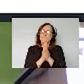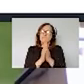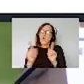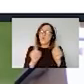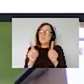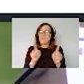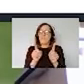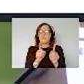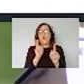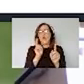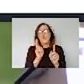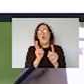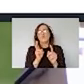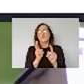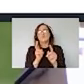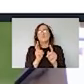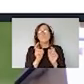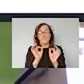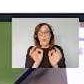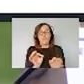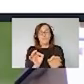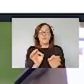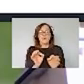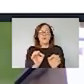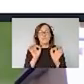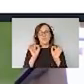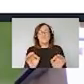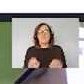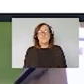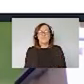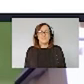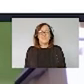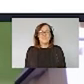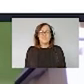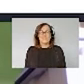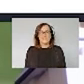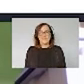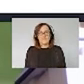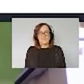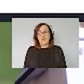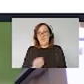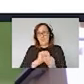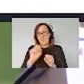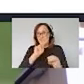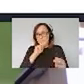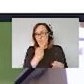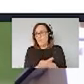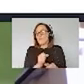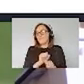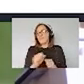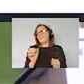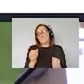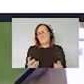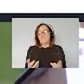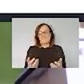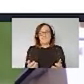że na przykład ktoś dobrze jest, dziękuję Pani Agnieszko, że dobrze jest odpowiedź, czyli dotarło moje pytanie. Słupca